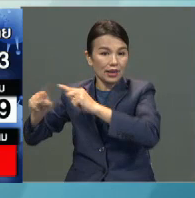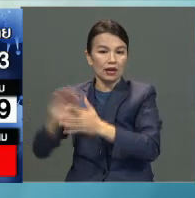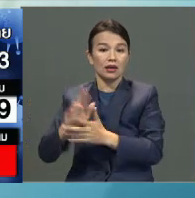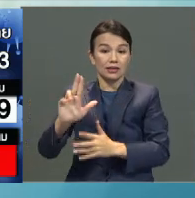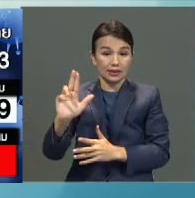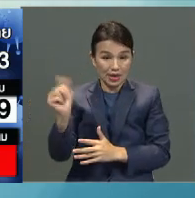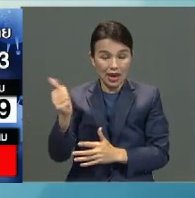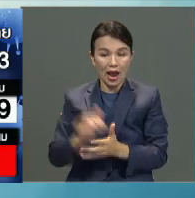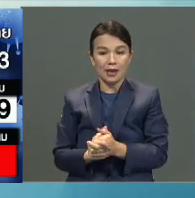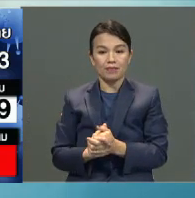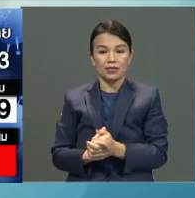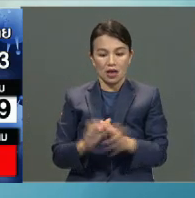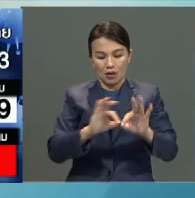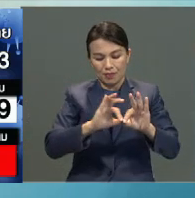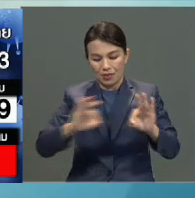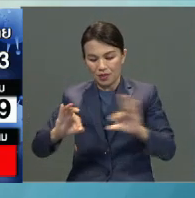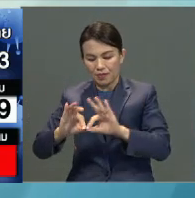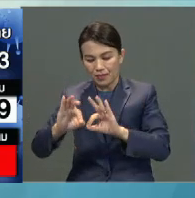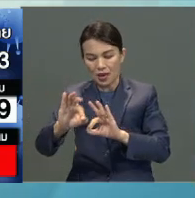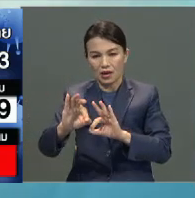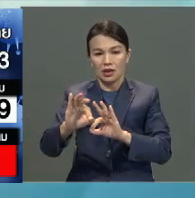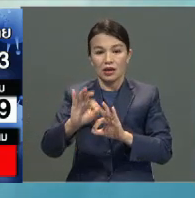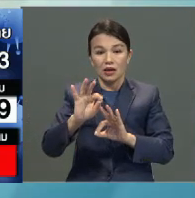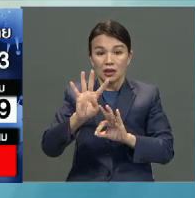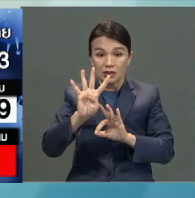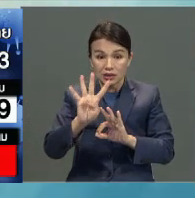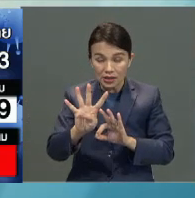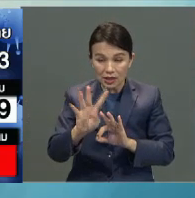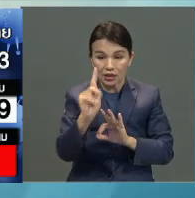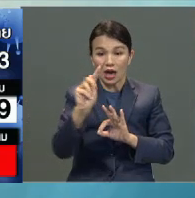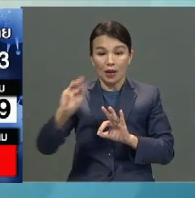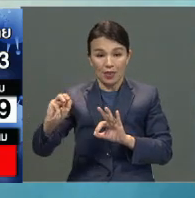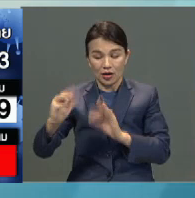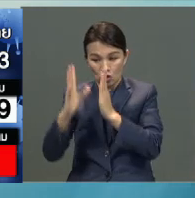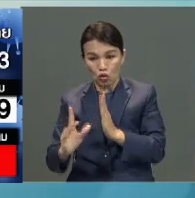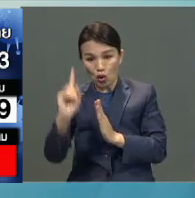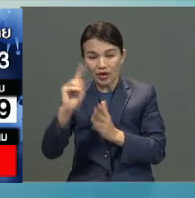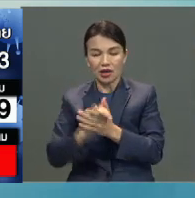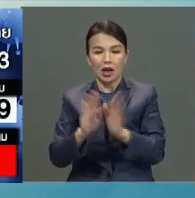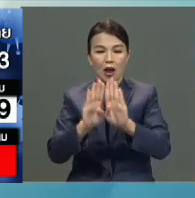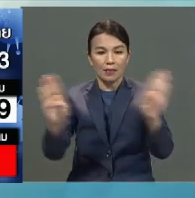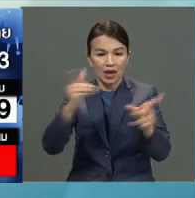การสัมมนาจัดนิทรรศการงานวิธีการจัดเลี้ยงการแสดงดนตรีนาฏศิลป์คอนเสิร์ตและการจัดกิจกรรมต่างๆที่จัดขึ้นในโรงแรมนะครับแล้วก็รมมรสพห้องประชุมศูนย์ประชุมศูนย์กาและกาญจนาสินค้าโรงภาพยนตร์และในสถานที่อื่นๆหรือในสถานที่อื่นๆนะครับอันนี้ก็ใช้เกณฑ์คิด4ตารางเมตรต่อคนเพราะฉะนั้นการจัดเลี้ยงEvent